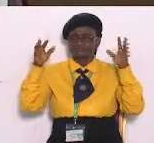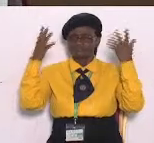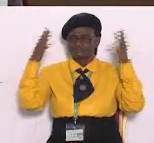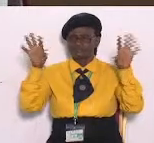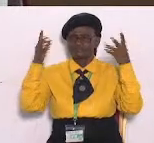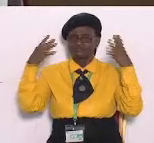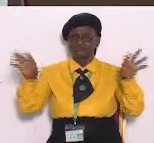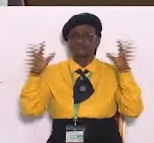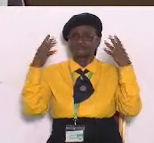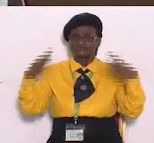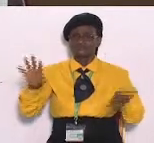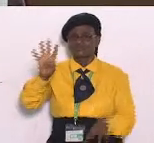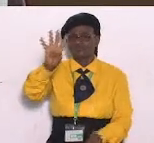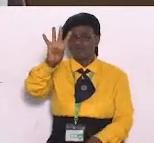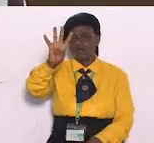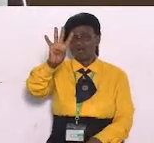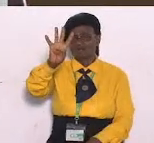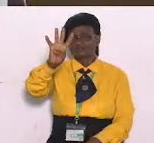applaudir